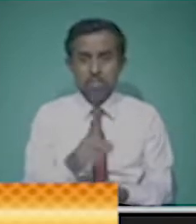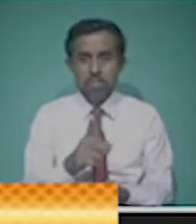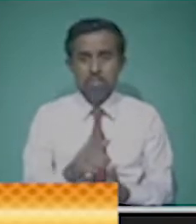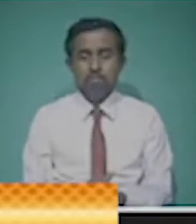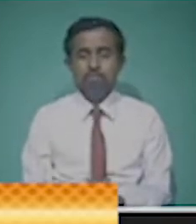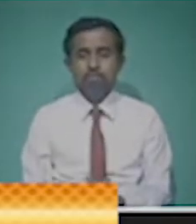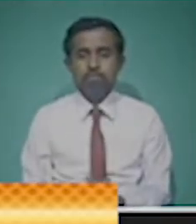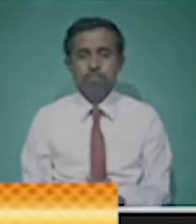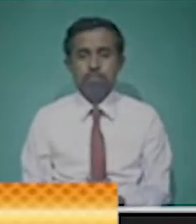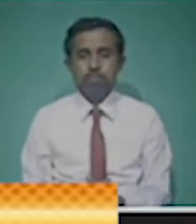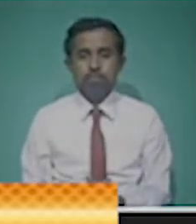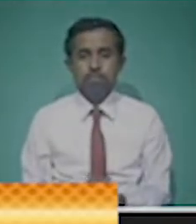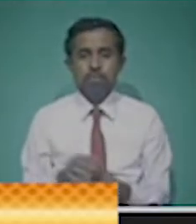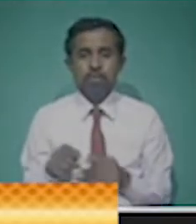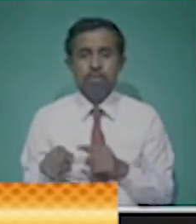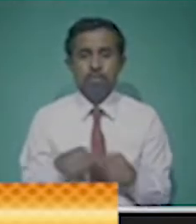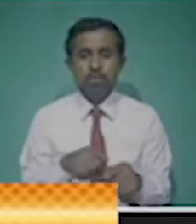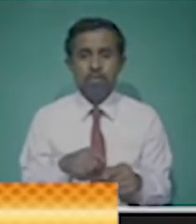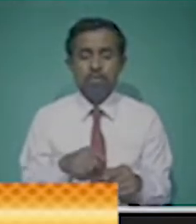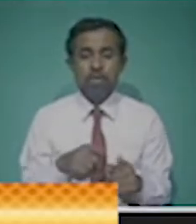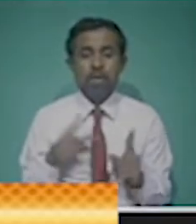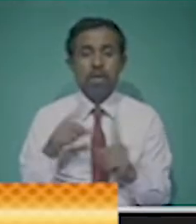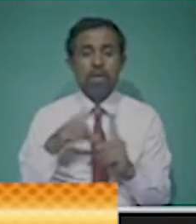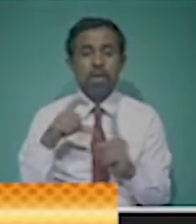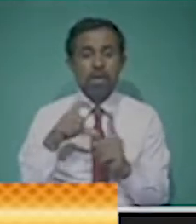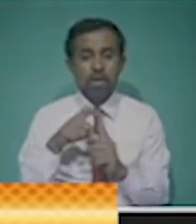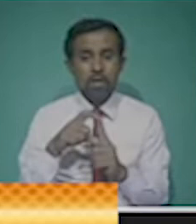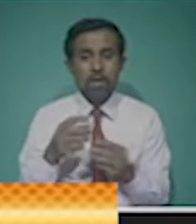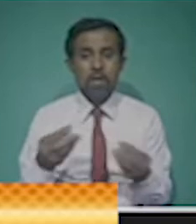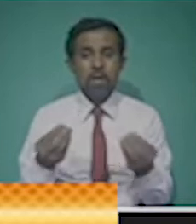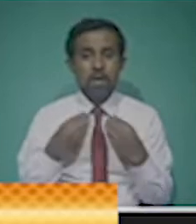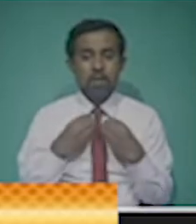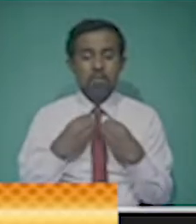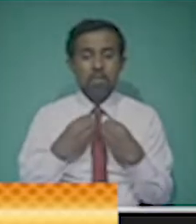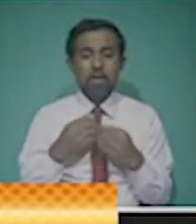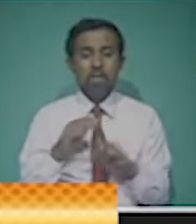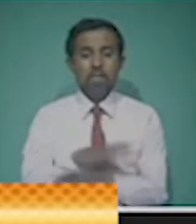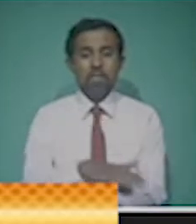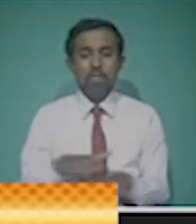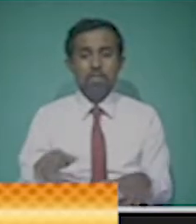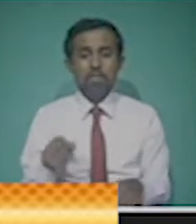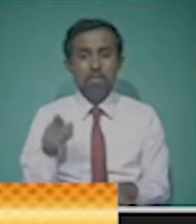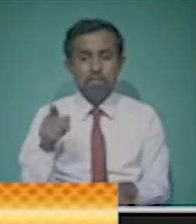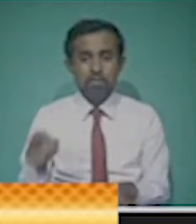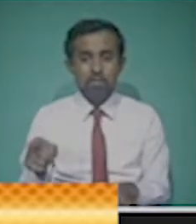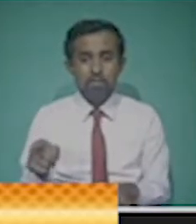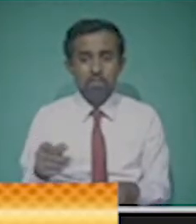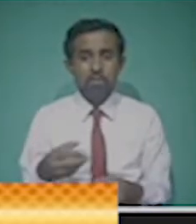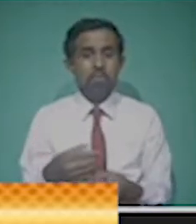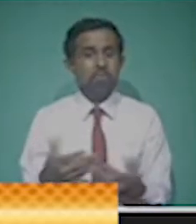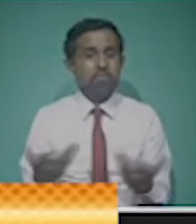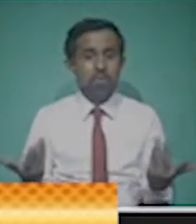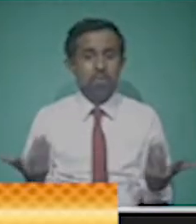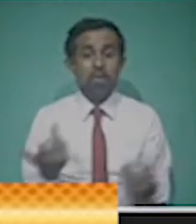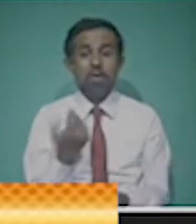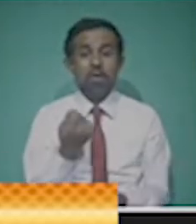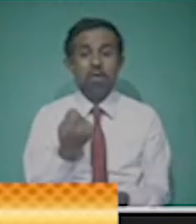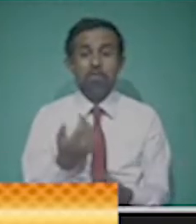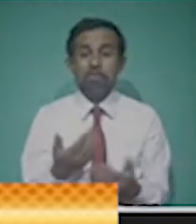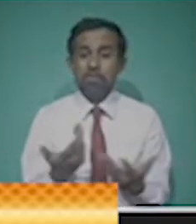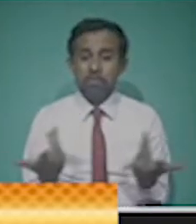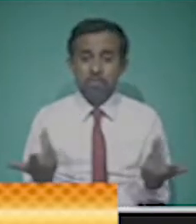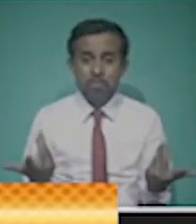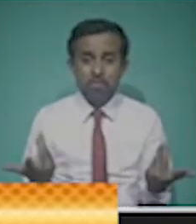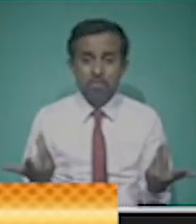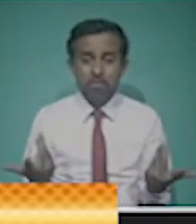பாடசாலைக்கு செல்வதற்கும் பல்வேறு கஷ்டங்களுக்கு எதிர்கொள்கிறார்கள். இவ்வளவு கஷ்டங்கள் இருக்கும் போது இவர்களுக்கு தேவையான அந்த வசதி வாய்ப்புகளை ஏற்படுத்தி கொடுக்காவிட்டால்